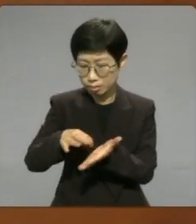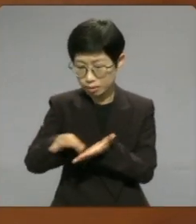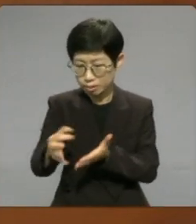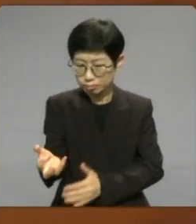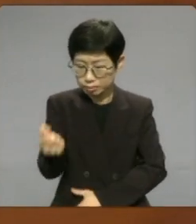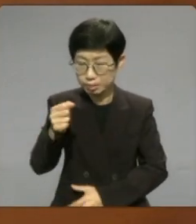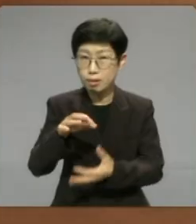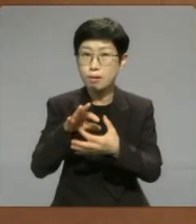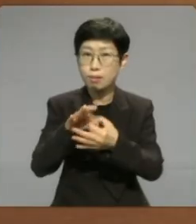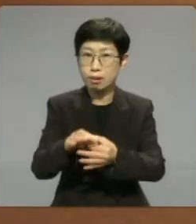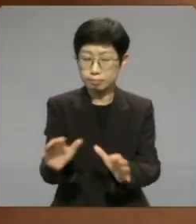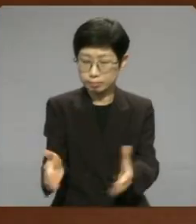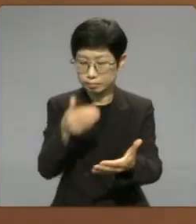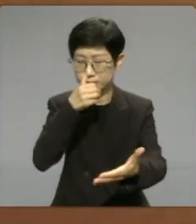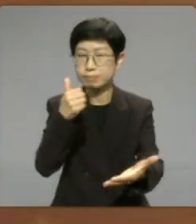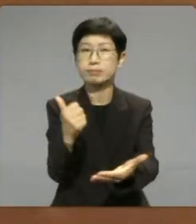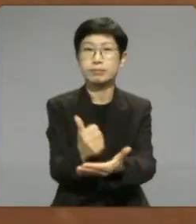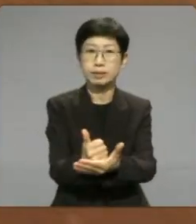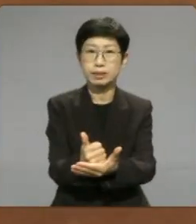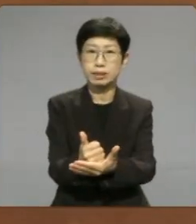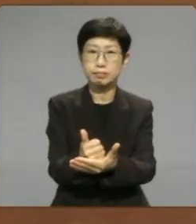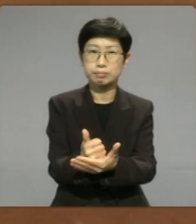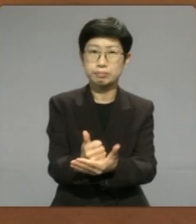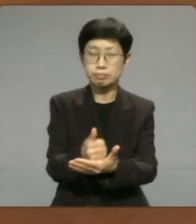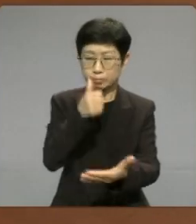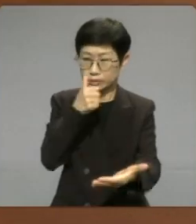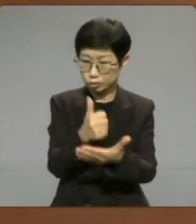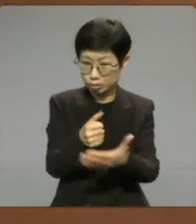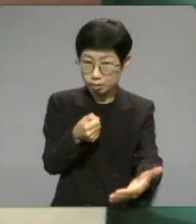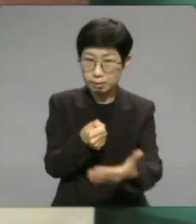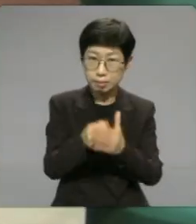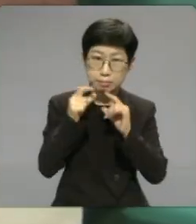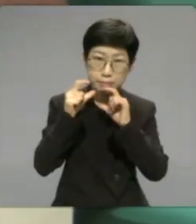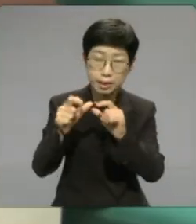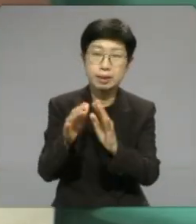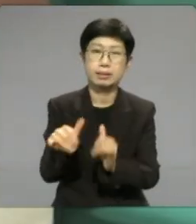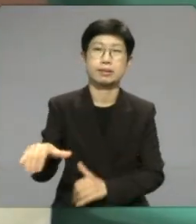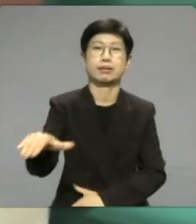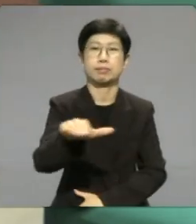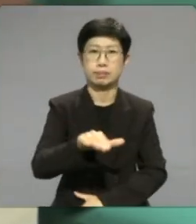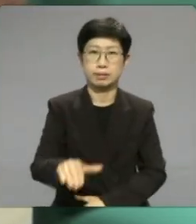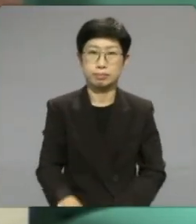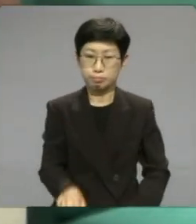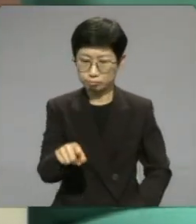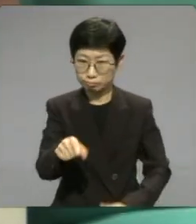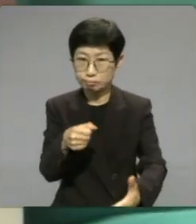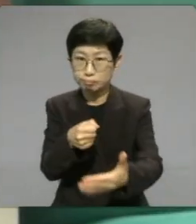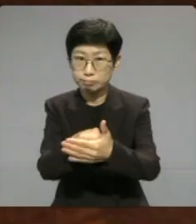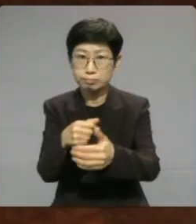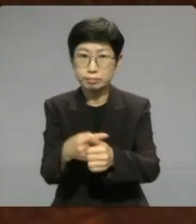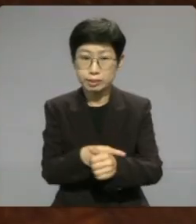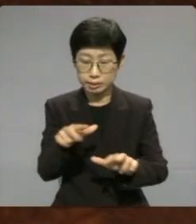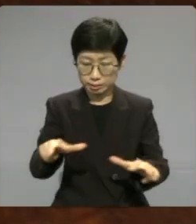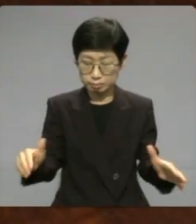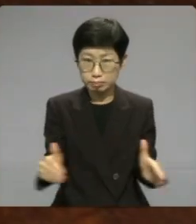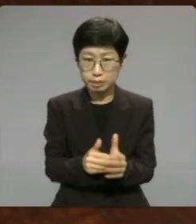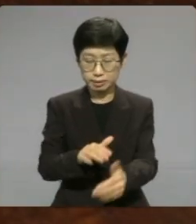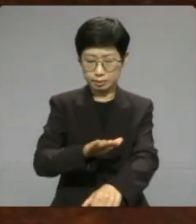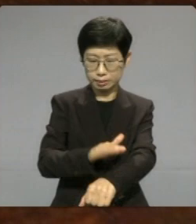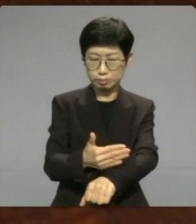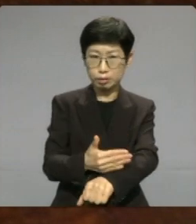소지와 관련한 경범죄로 유죄판결을 받은 경입니다 주지사는 해당 조치를 통해 그간의 역사적